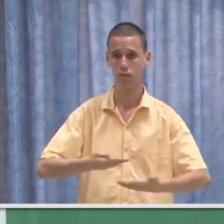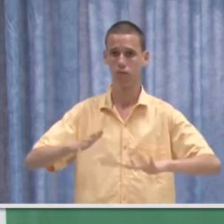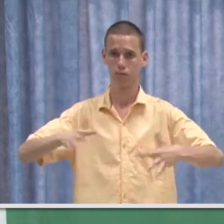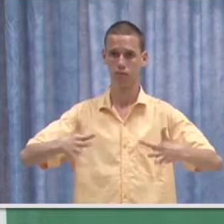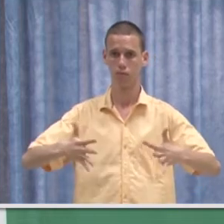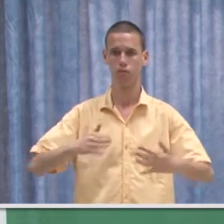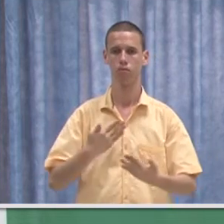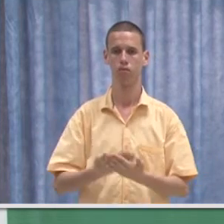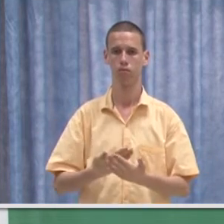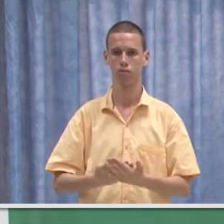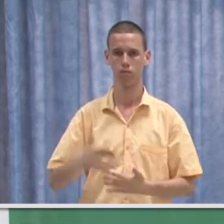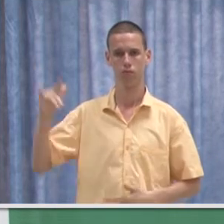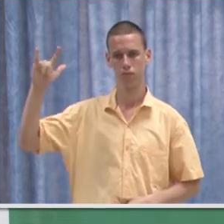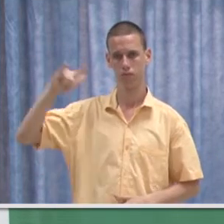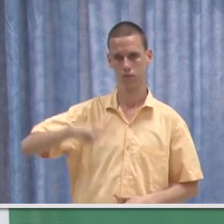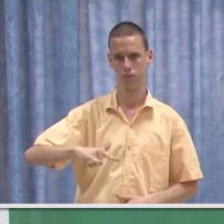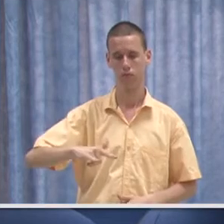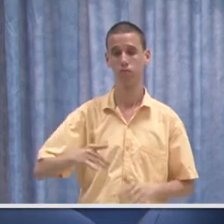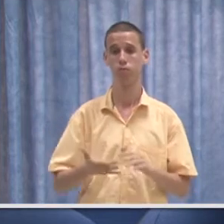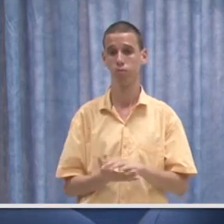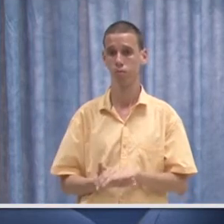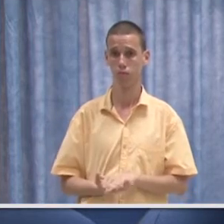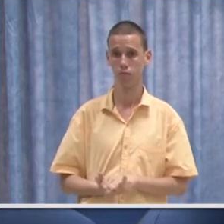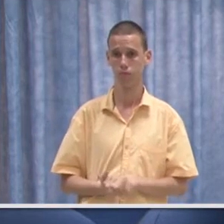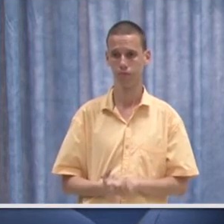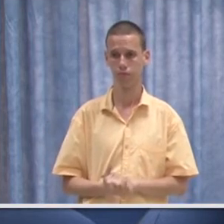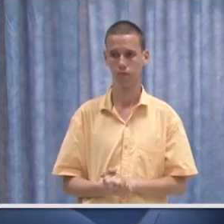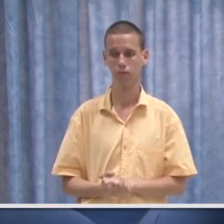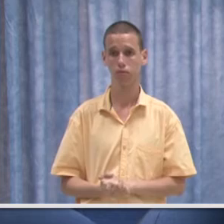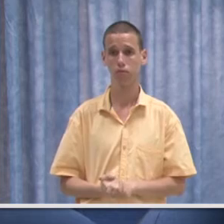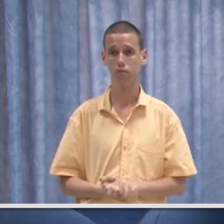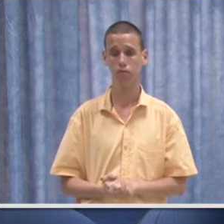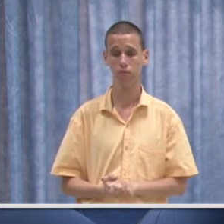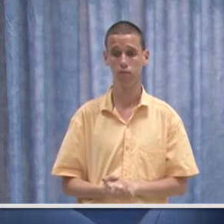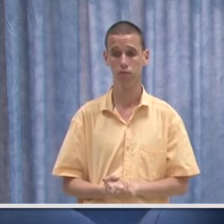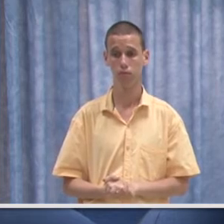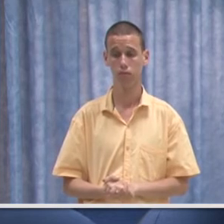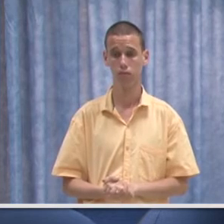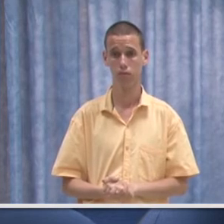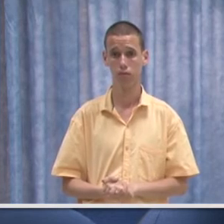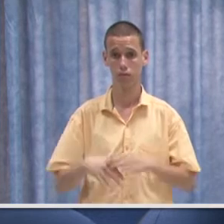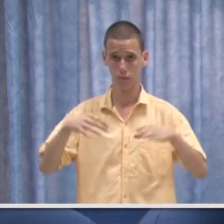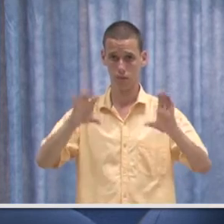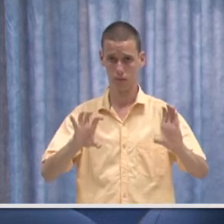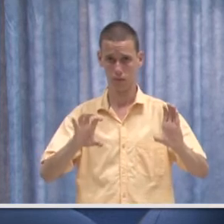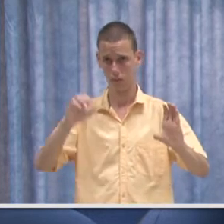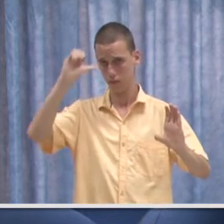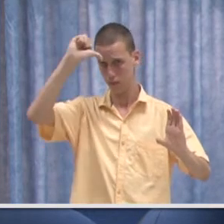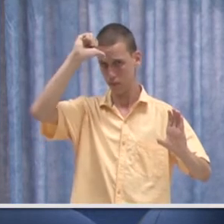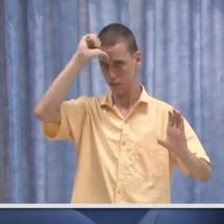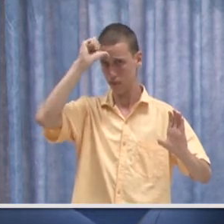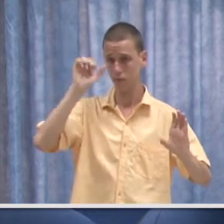traitement. Après, c'est un certain CC loi qui peut être patiné à traiter, comme on a dit, une prise de l'aine. Si une grèce à se retourner, l'autre, ça vaut la répatriation